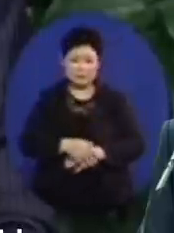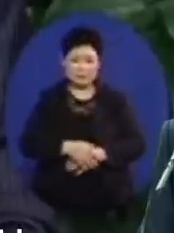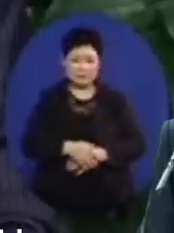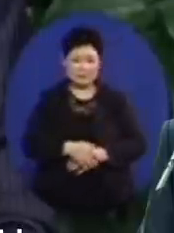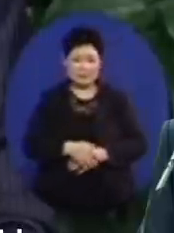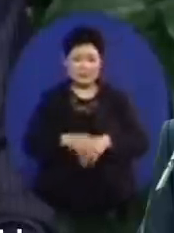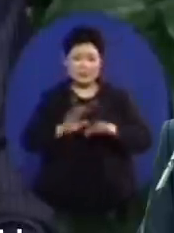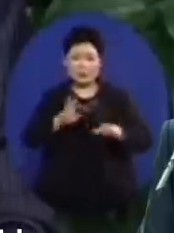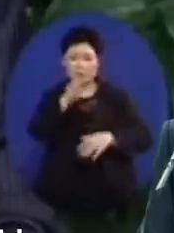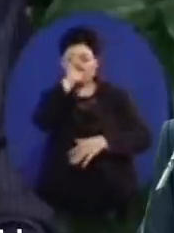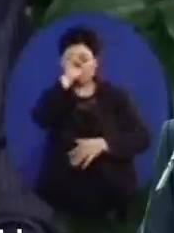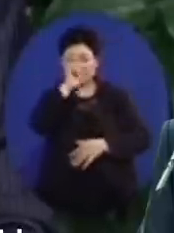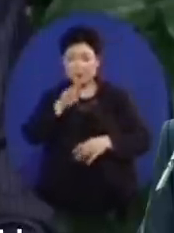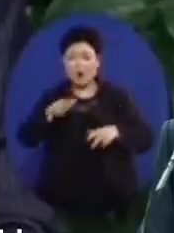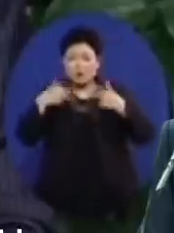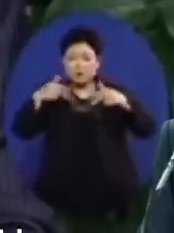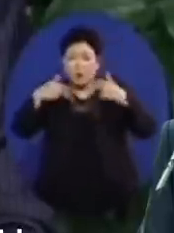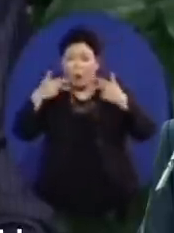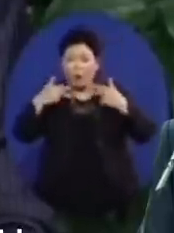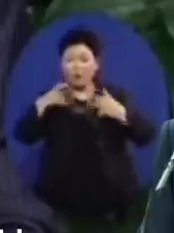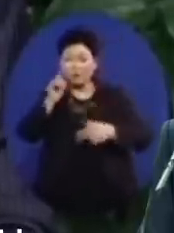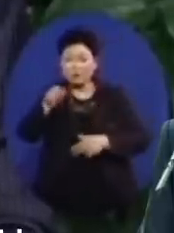난 오늘 점심에 우동 먹었어요.